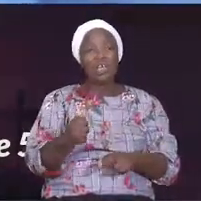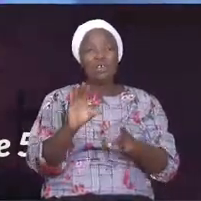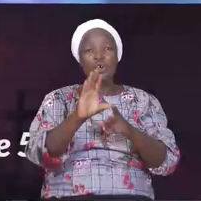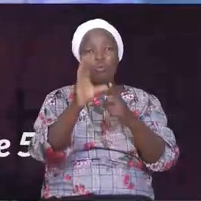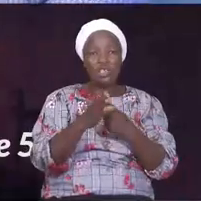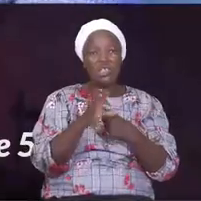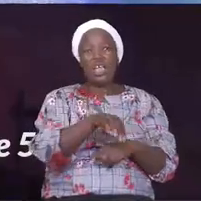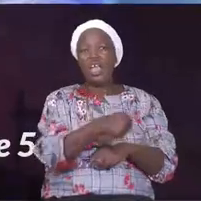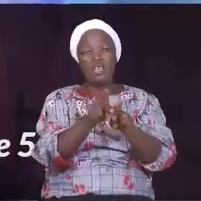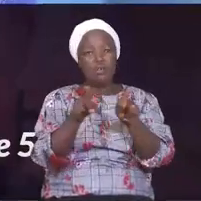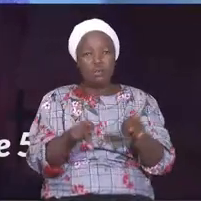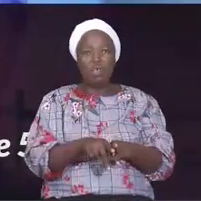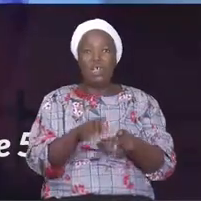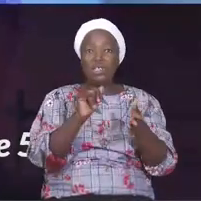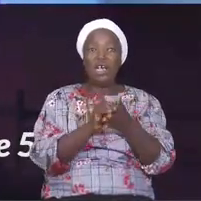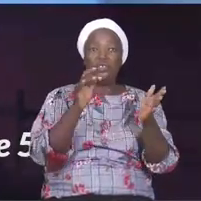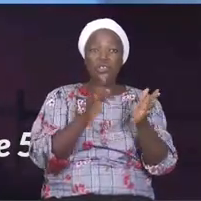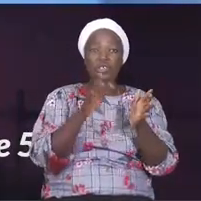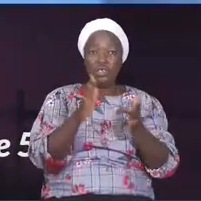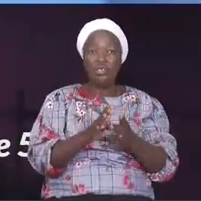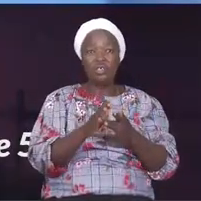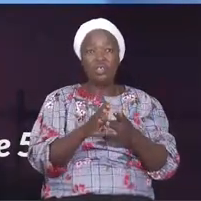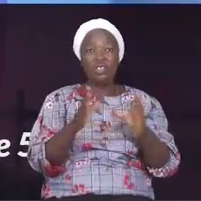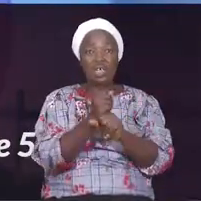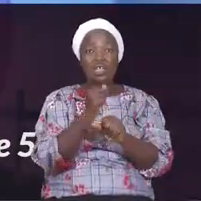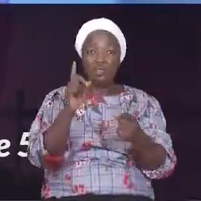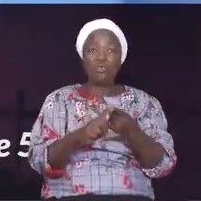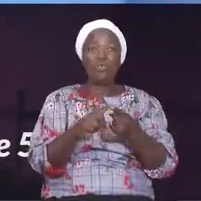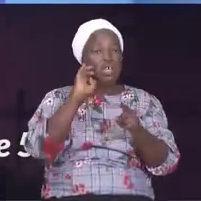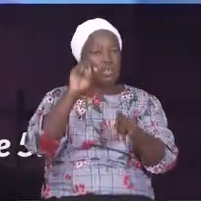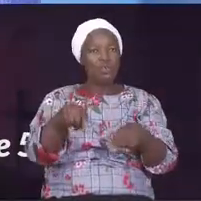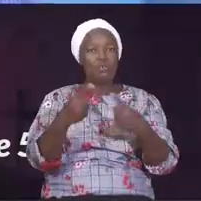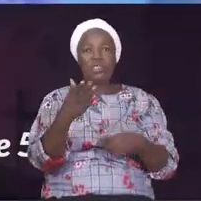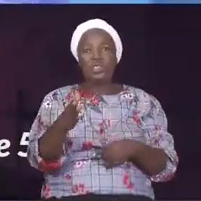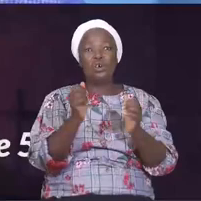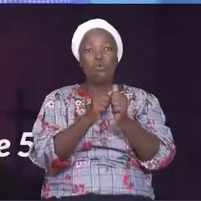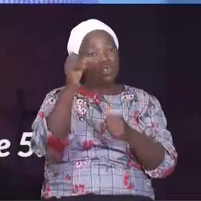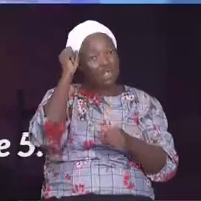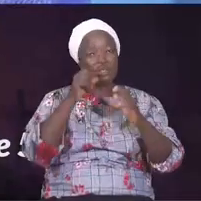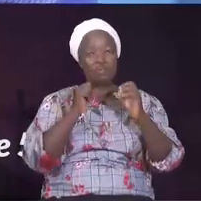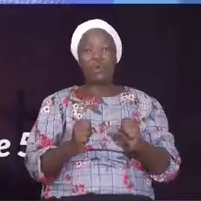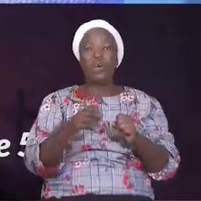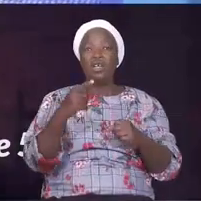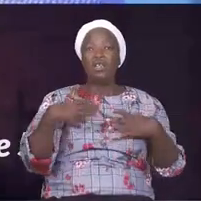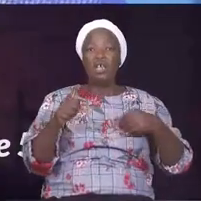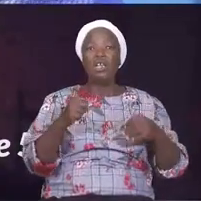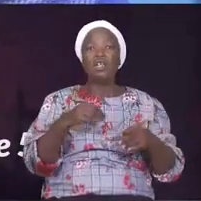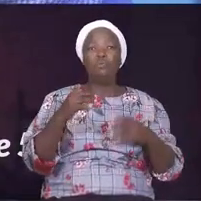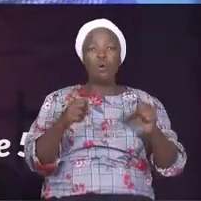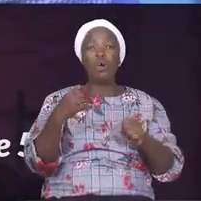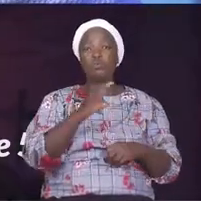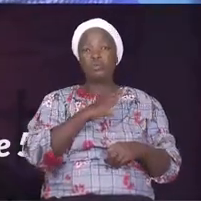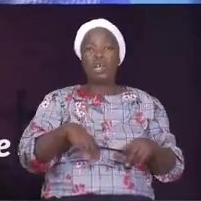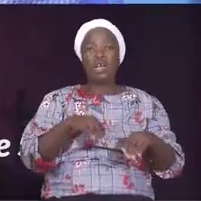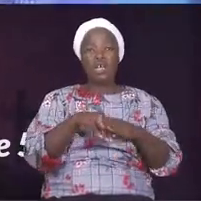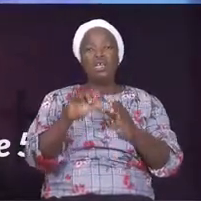terre, partout, dans toutes les nations, dans toutes les communautés, dans tous les lieux où Jésus allait, il